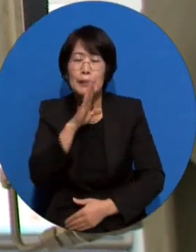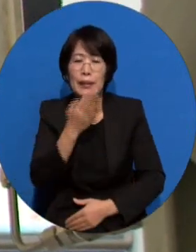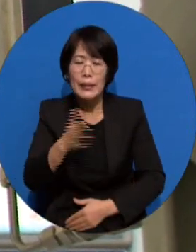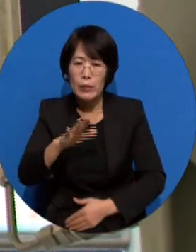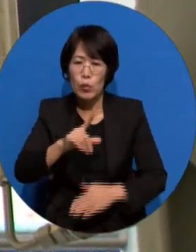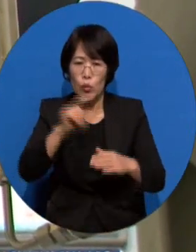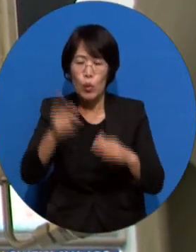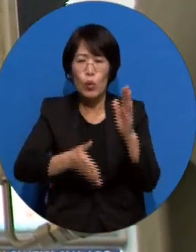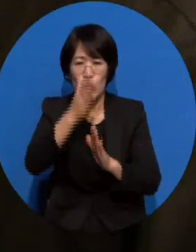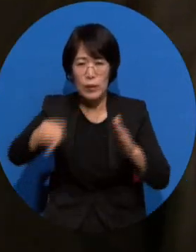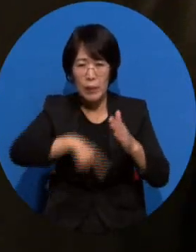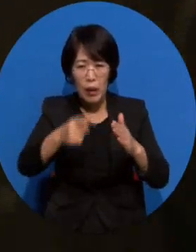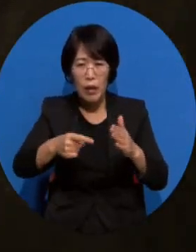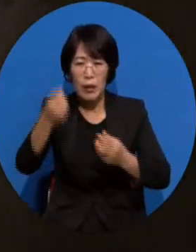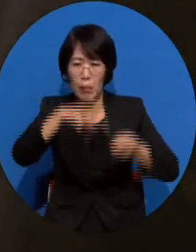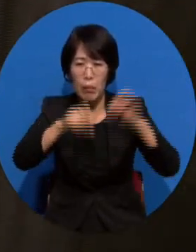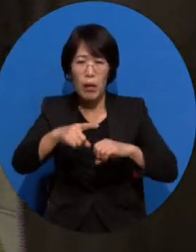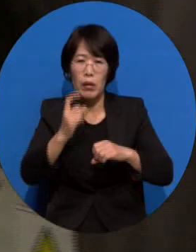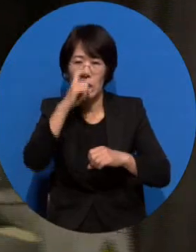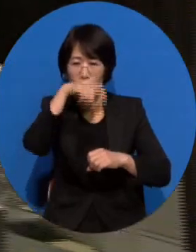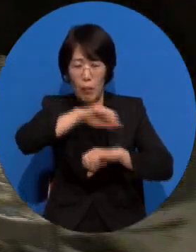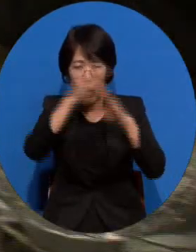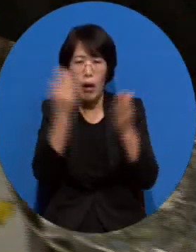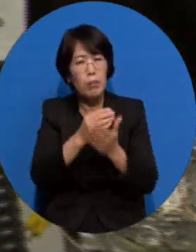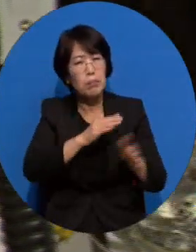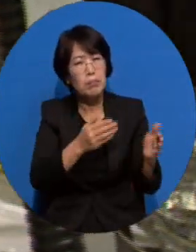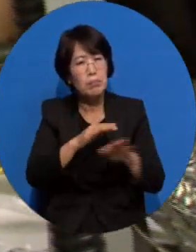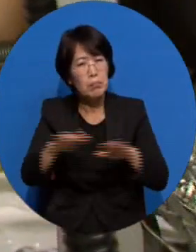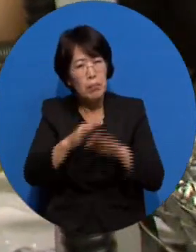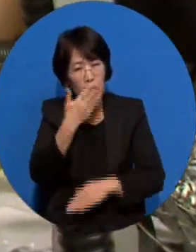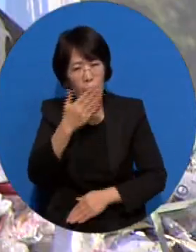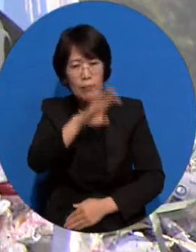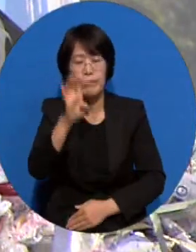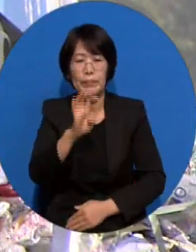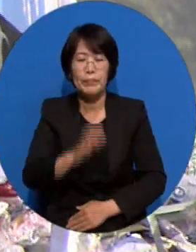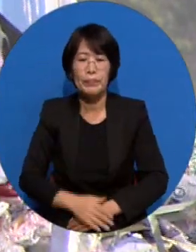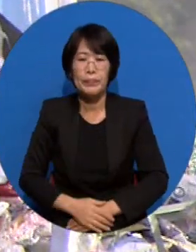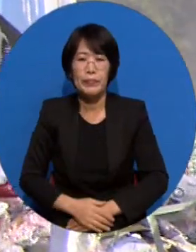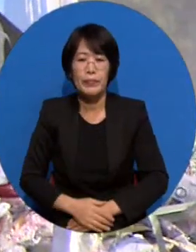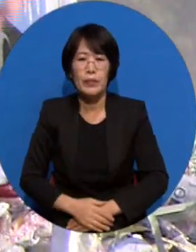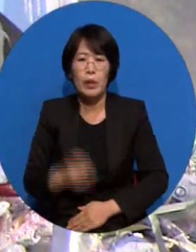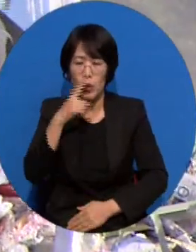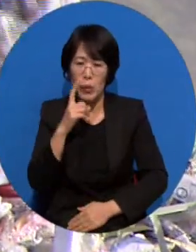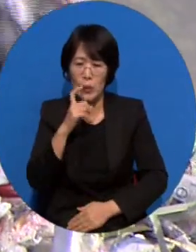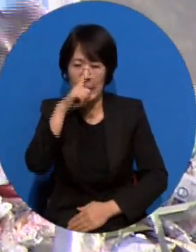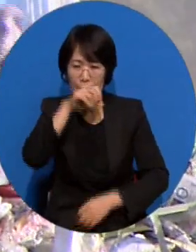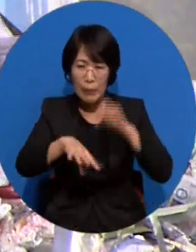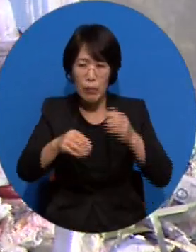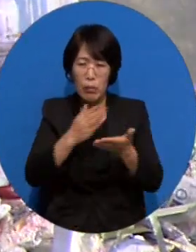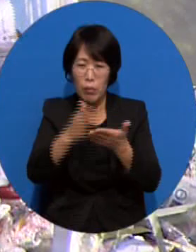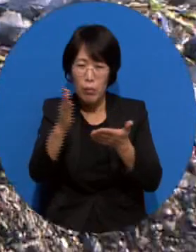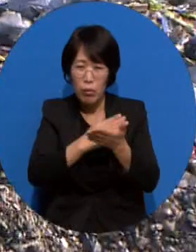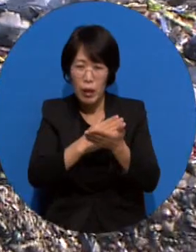도시 전체에서 발생하는 쓰레기를 차질 없이 처리할 수 있을지도 미지수입니다. 또 분리수거가 철저하게 이루어지지 않을